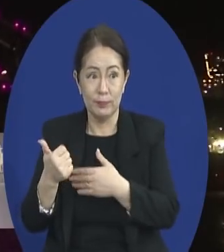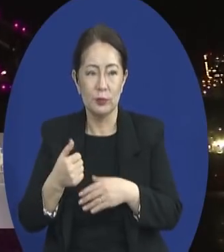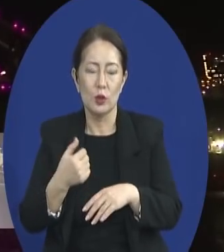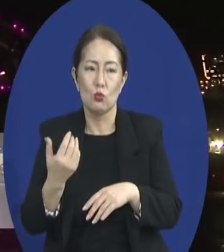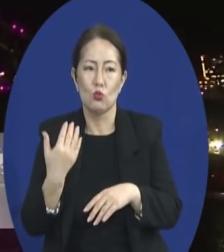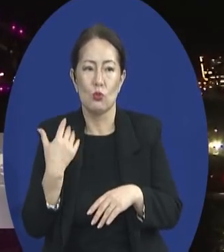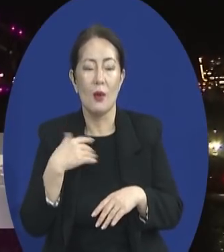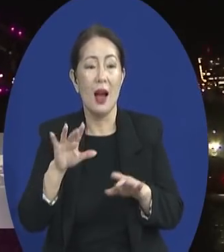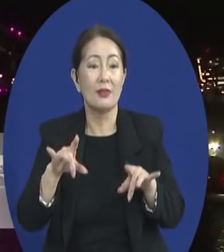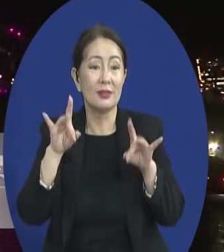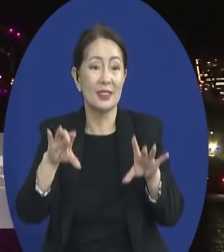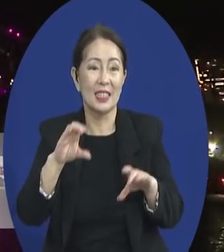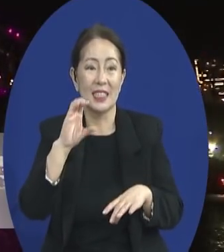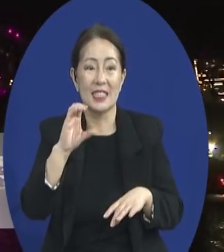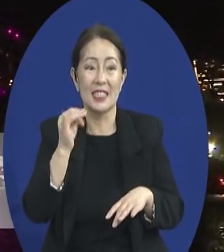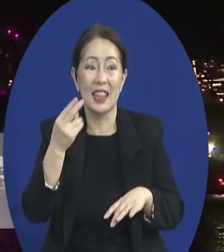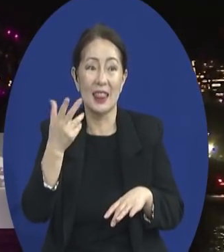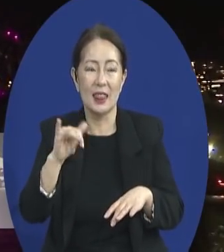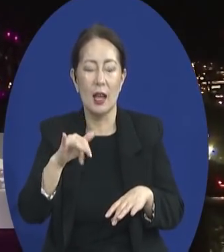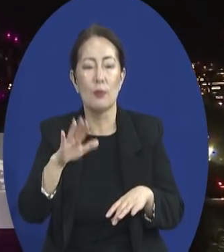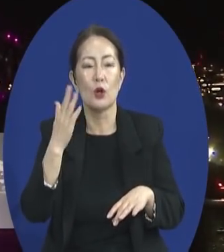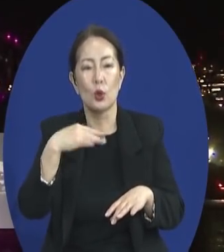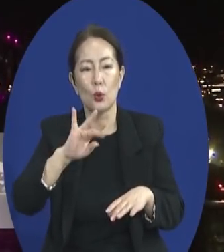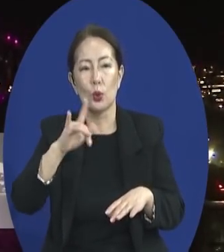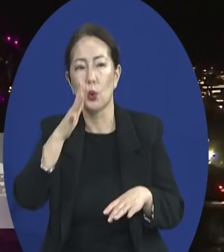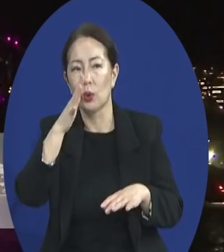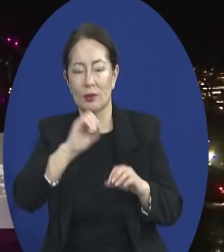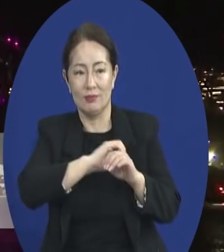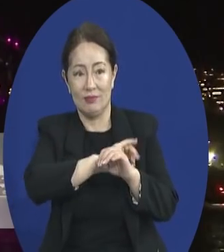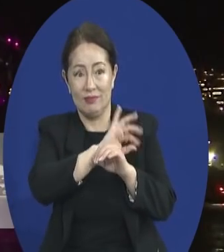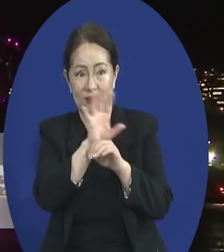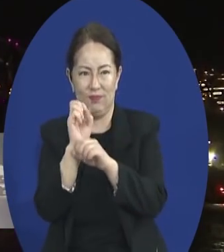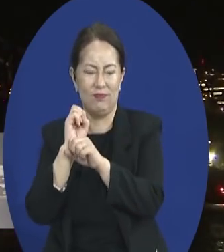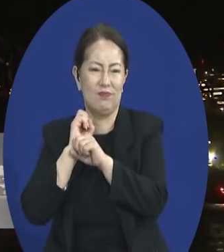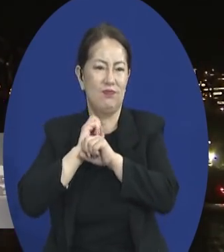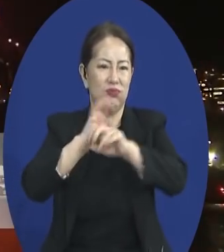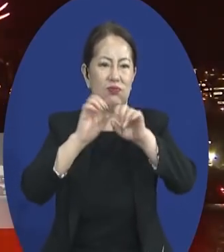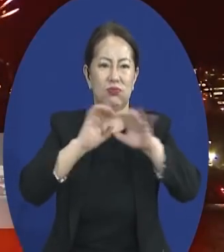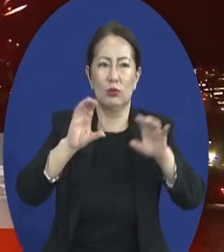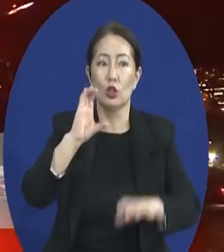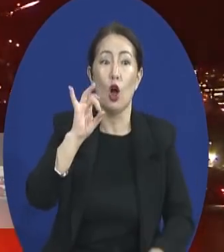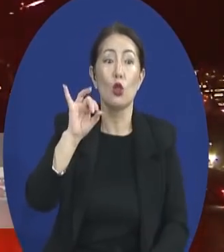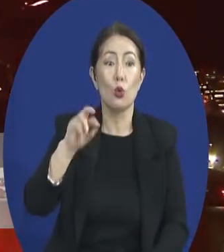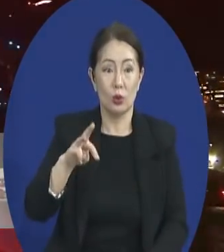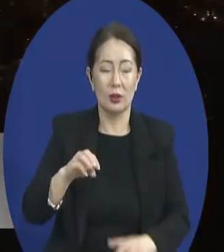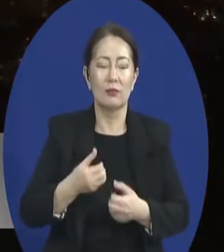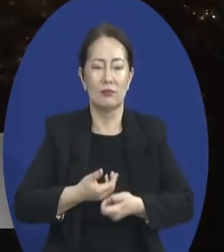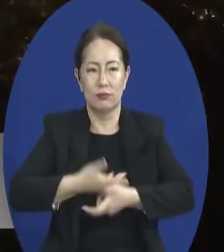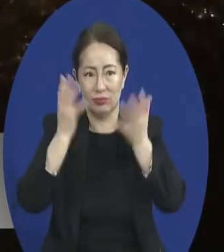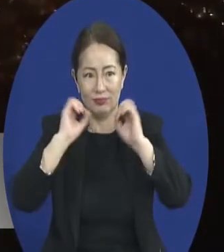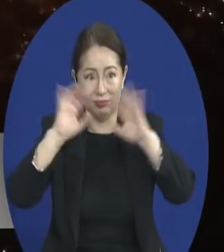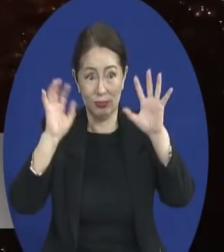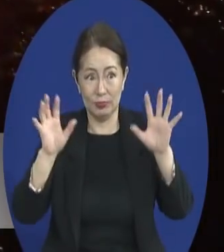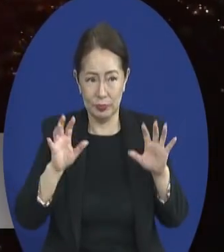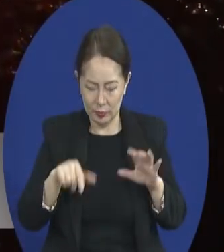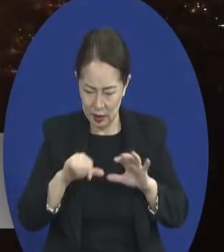цагийн өмнө Австралийн Сидней хот Дюрэн театрт дээгүүрээ гайхалтай салютууд буудуулж шинэ жилийг сүр дулаантайгаар өгцөн юм. Гэсэн ч